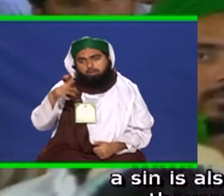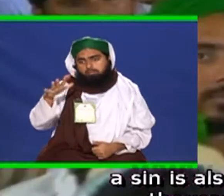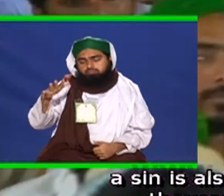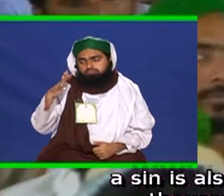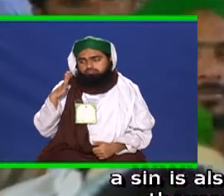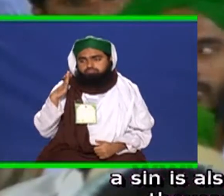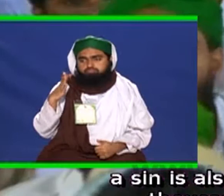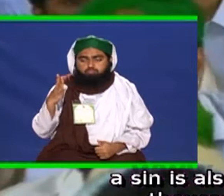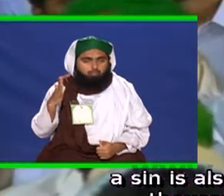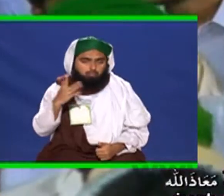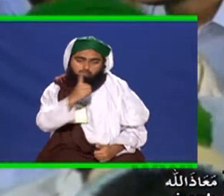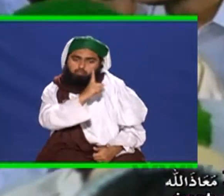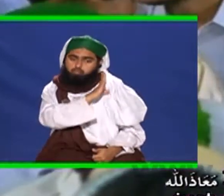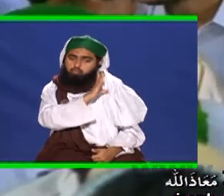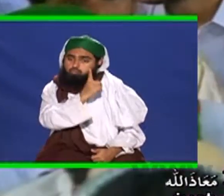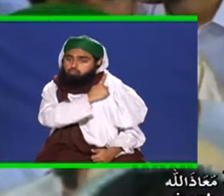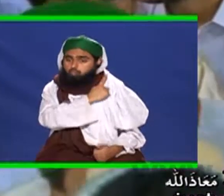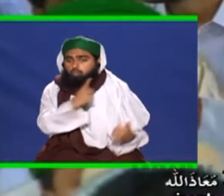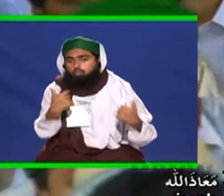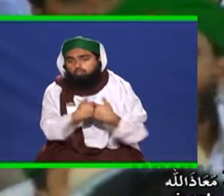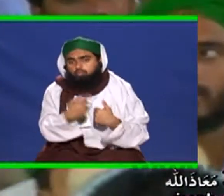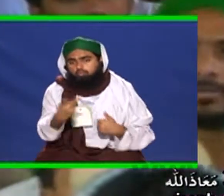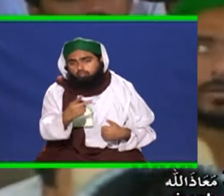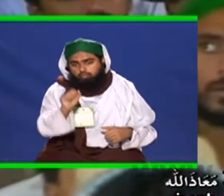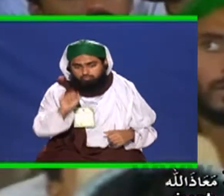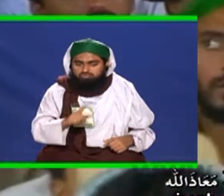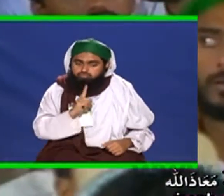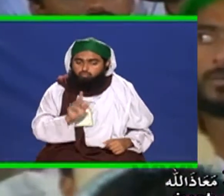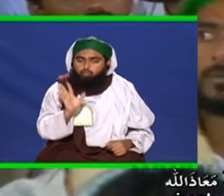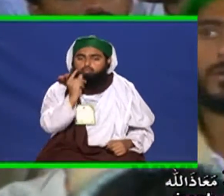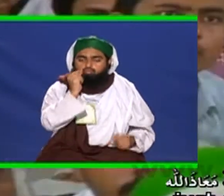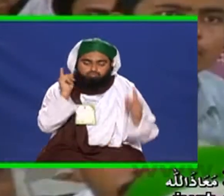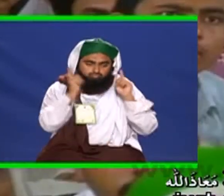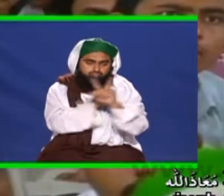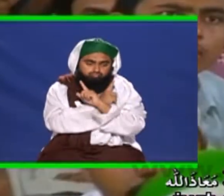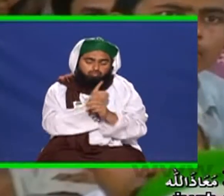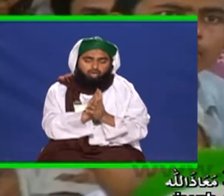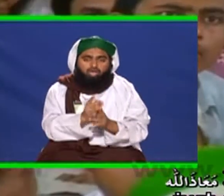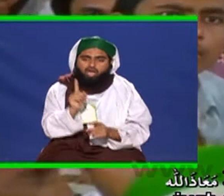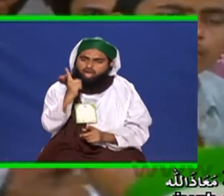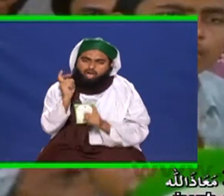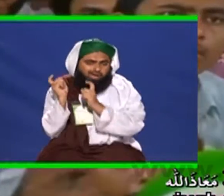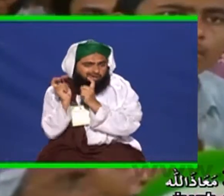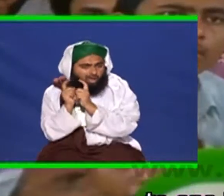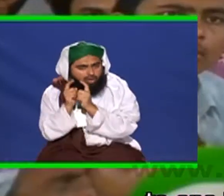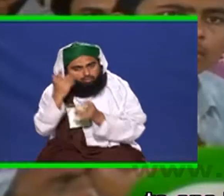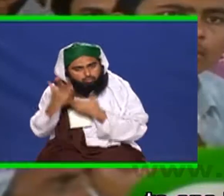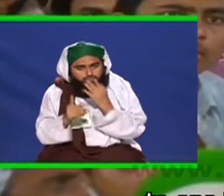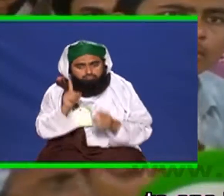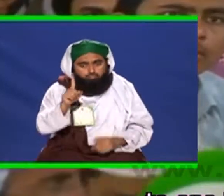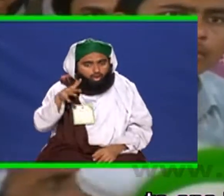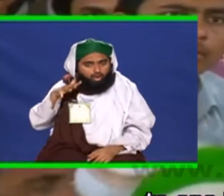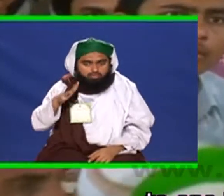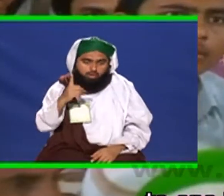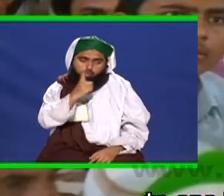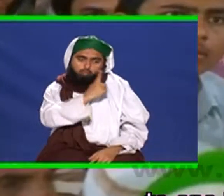لاکھ گناہ بھی ہے. اگر معاذ اللہ حرم شریف میں ایک بار کسی کی غیبت کی تو وہ 1,00,000